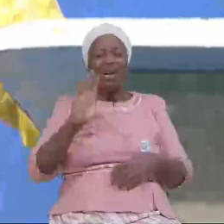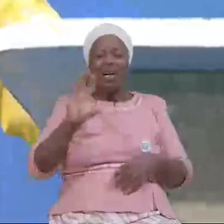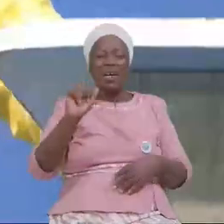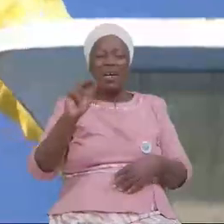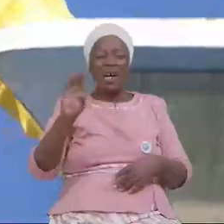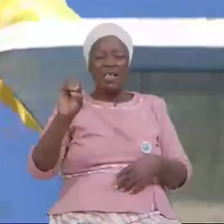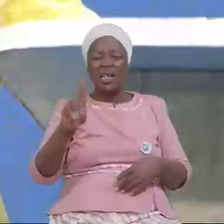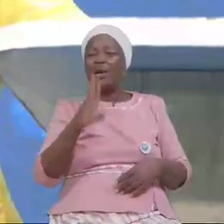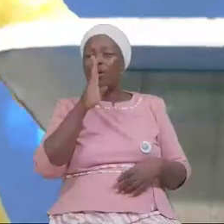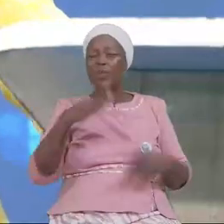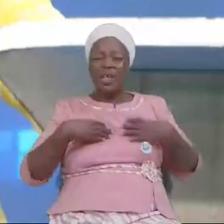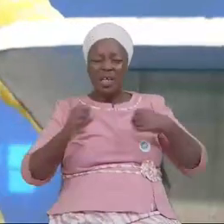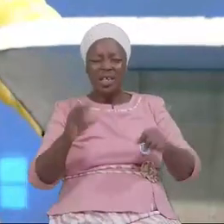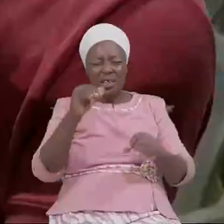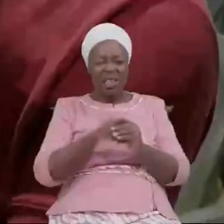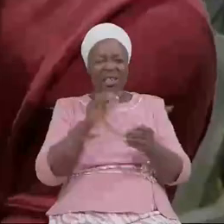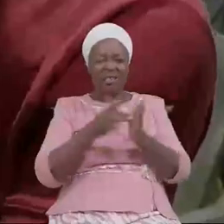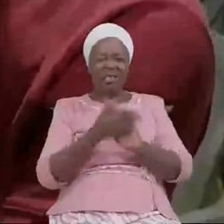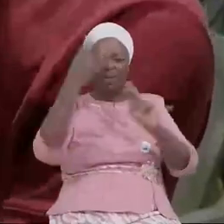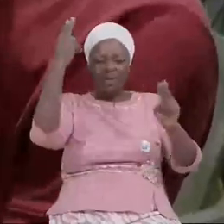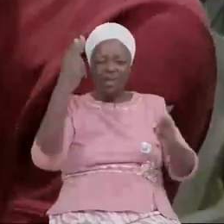guéri au nom de Jésus-Christ.